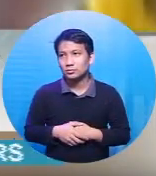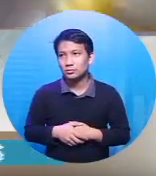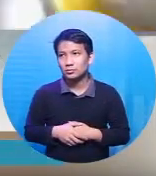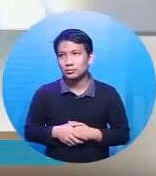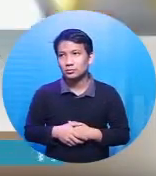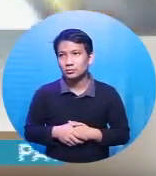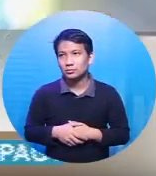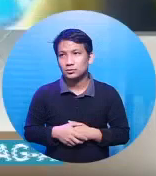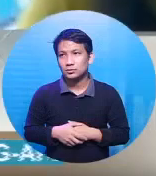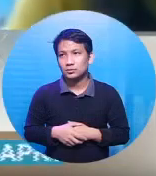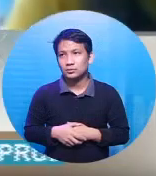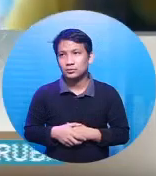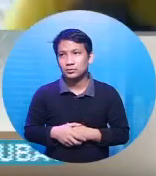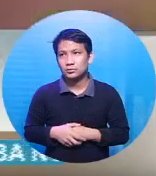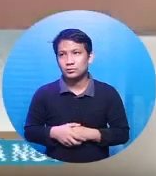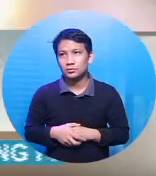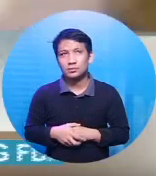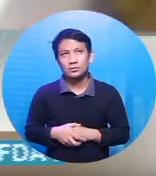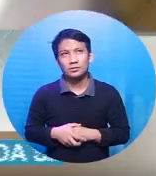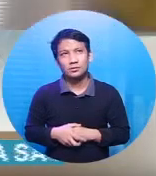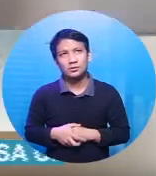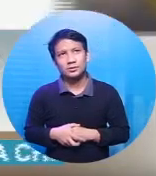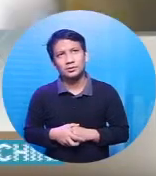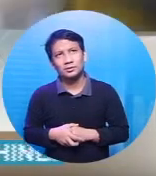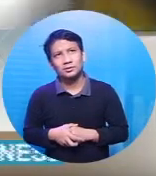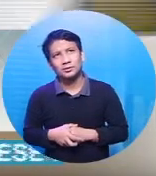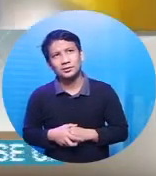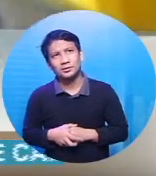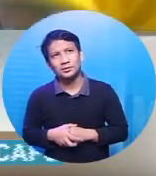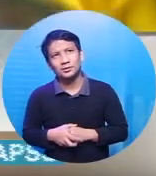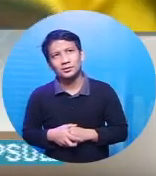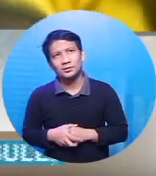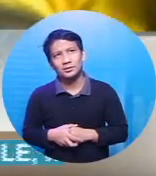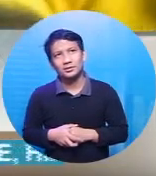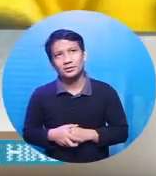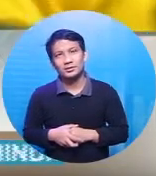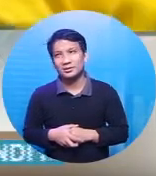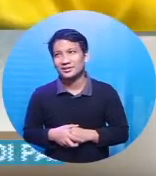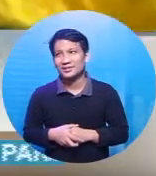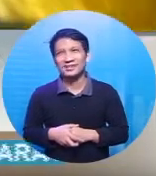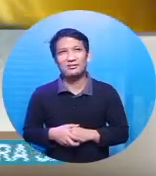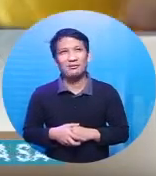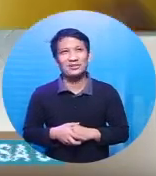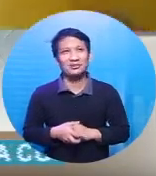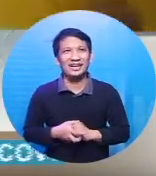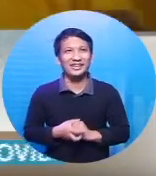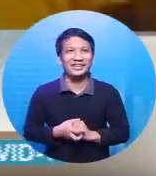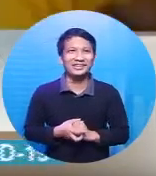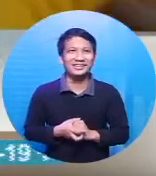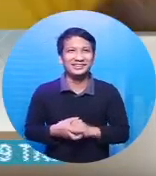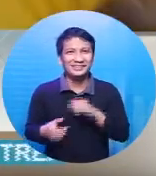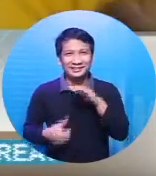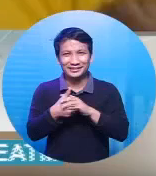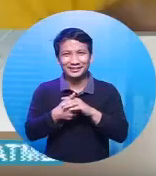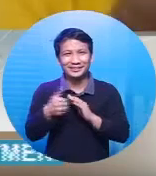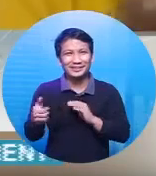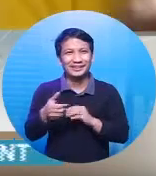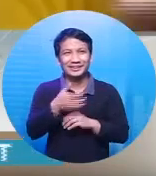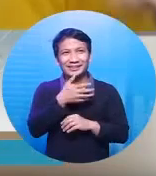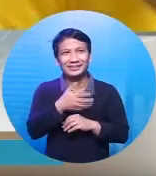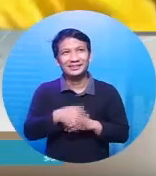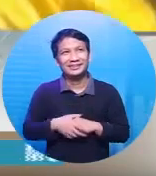Attorney Garrett, tawagin mo si Attorney Garrett para malaman ito. Now, ma, Nanay Jennifer, mag-apologize ka o hindi? Patawagin mo si Attorney